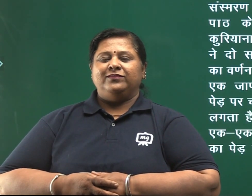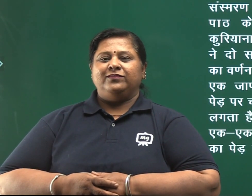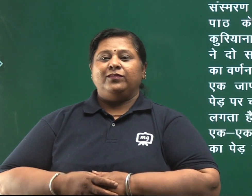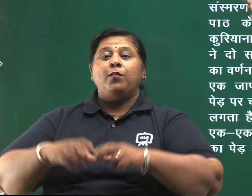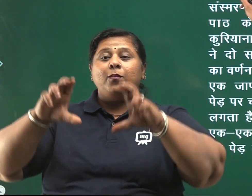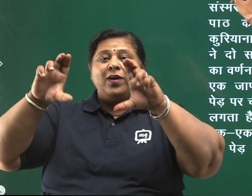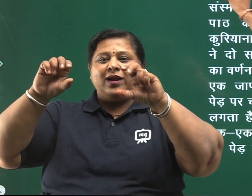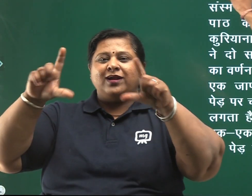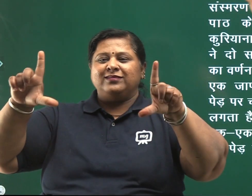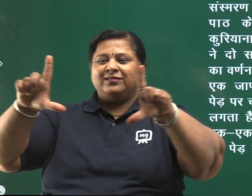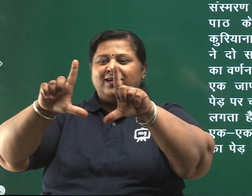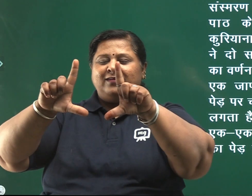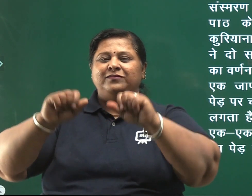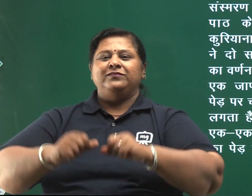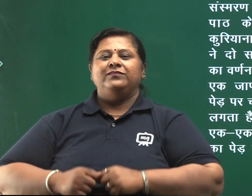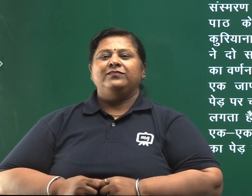पाठ का सार।